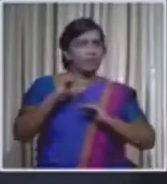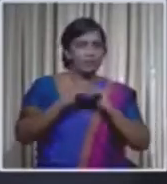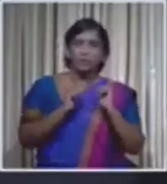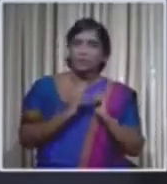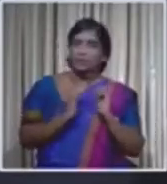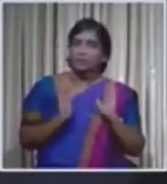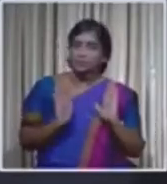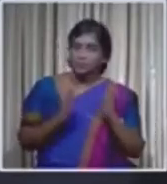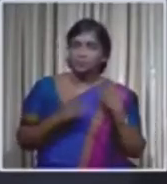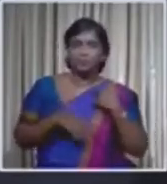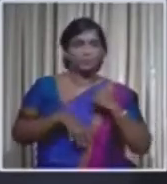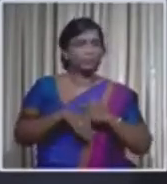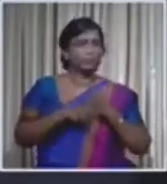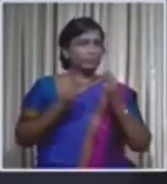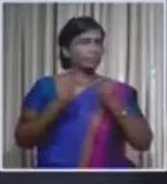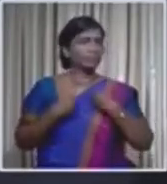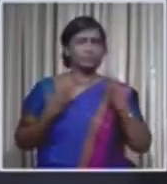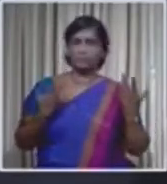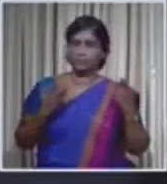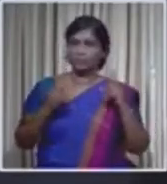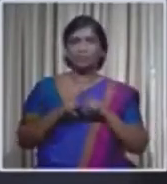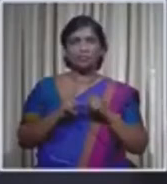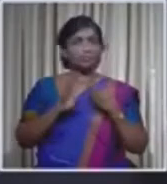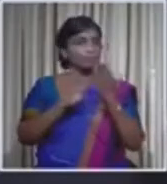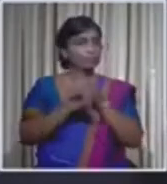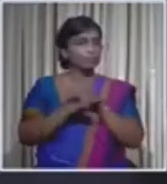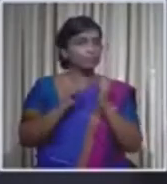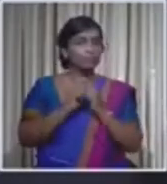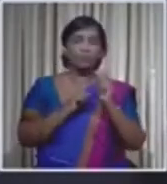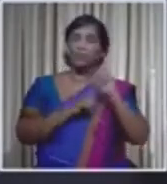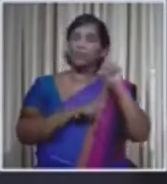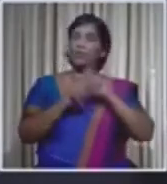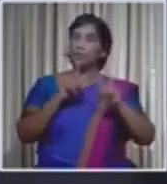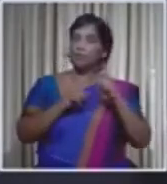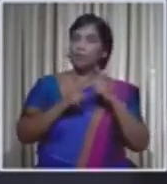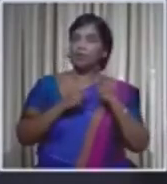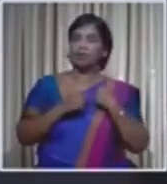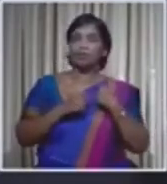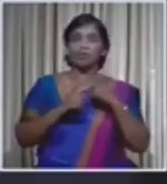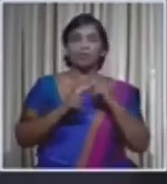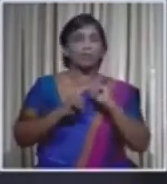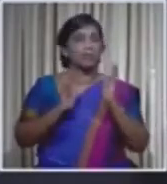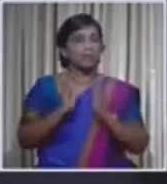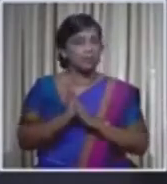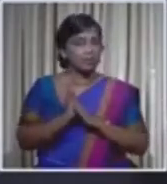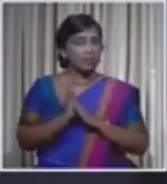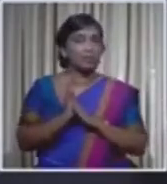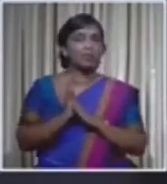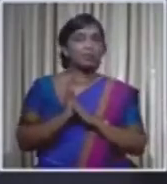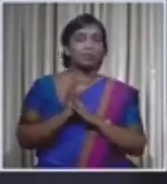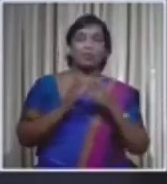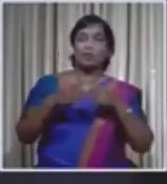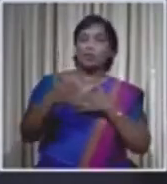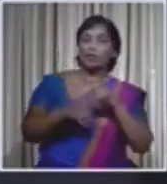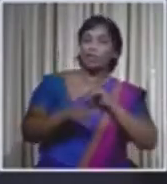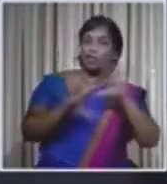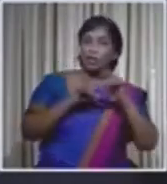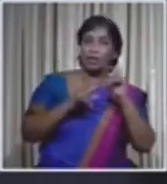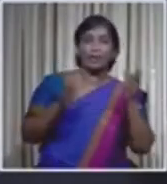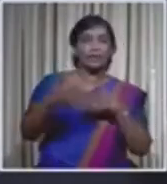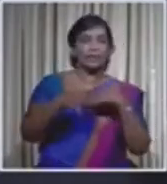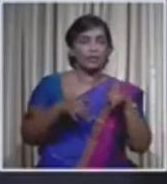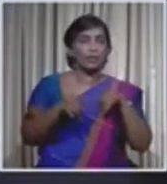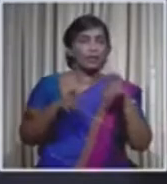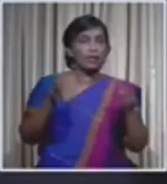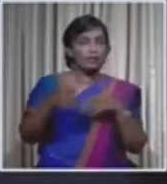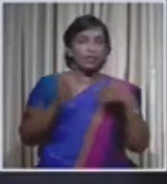කරන්න අවස්ථාවක් නැති වෙලා තියෙනවා එදා කරේ පාර්ලිමේන්තුව තෝරන අගමැතිවරයෙක් අගමැතිවරයා තෝරන කැබිනට් මණ්ඩලයක් ඒ කැබිනට්